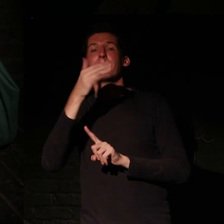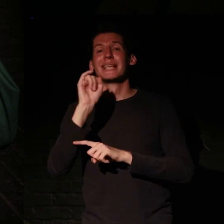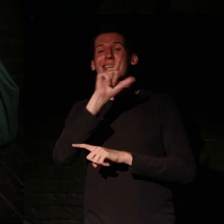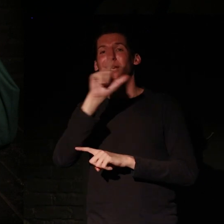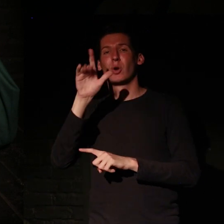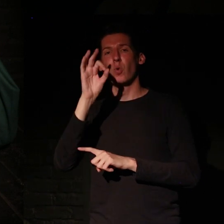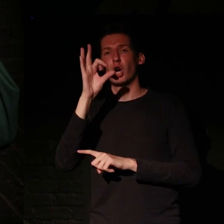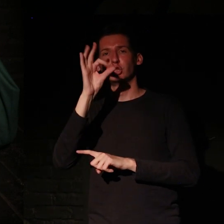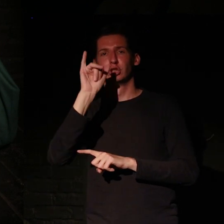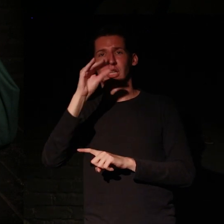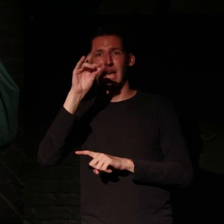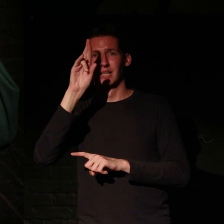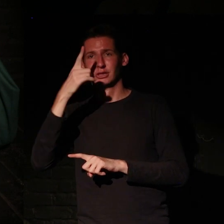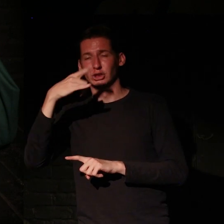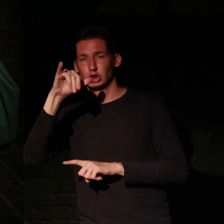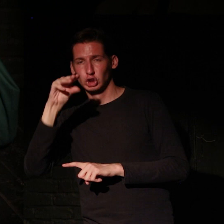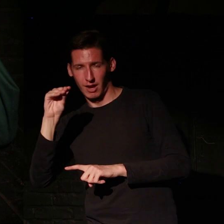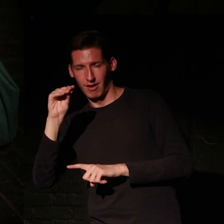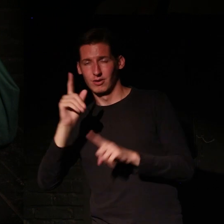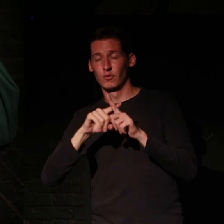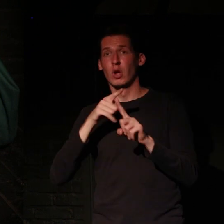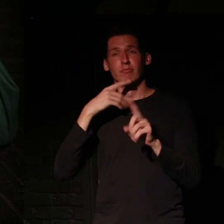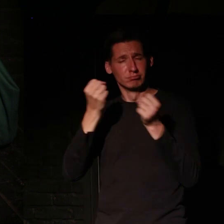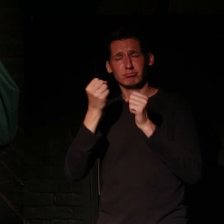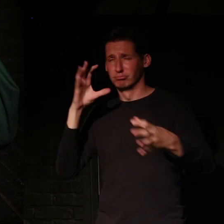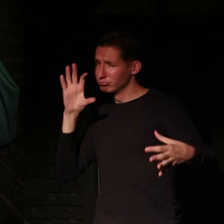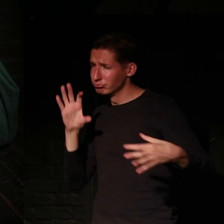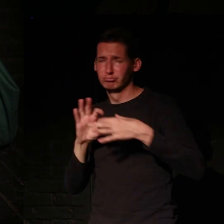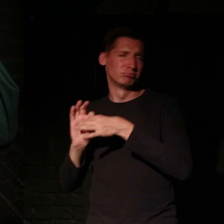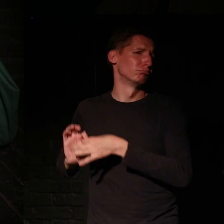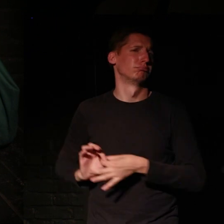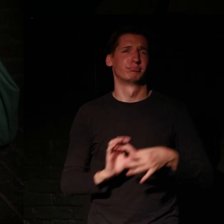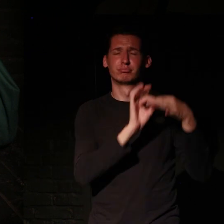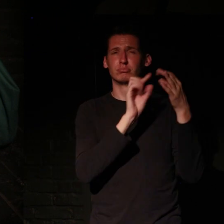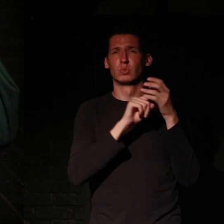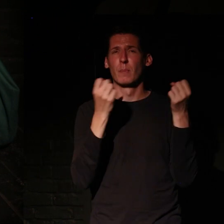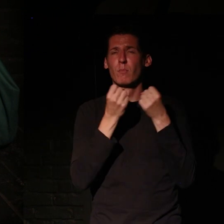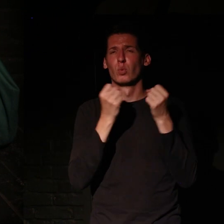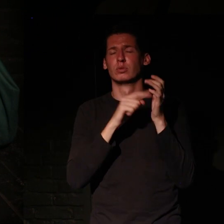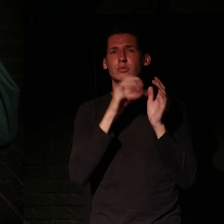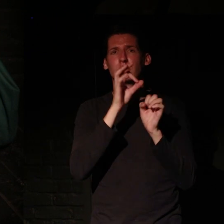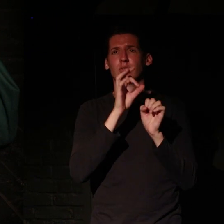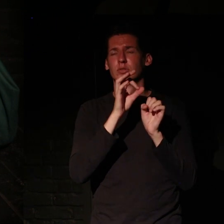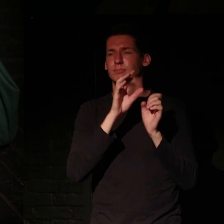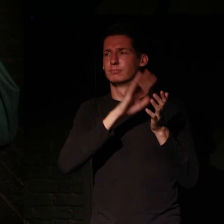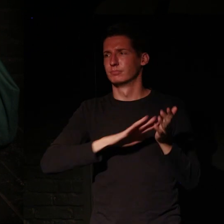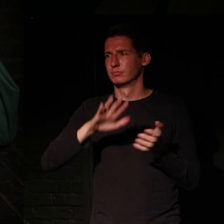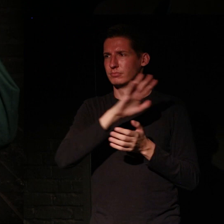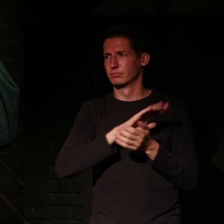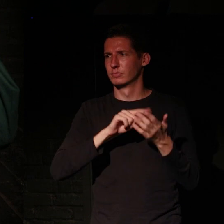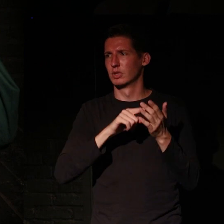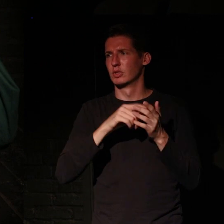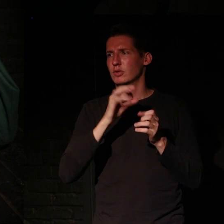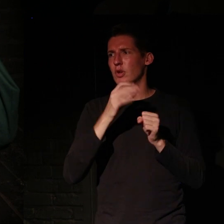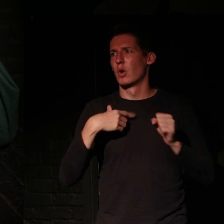rachamim hebrajskie, ono wyraźnie nawiązuje do tak, kobiecego łona, do